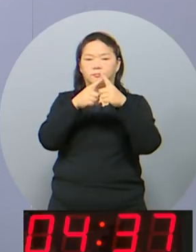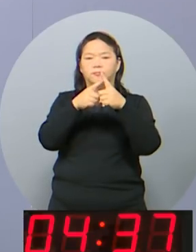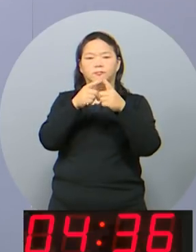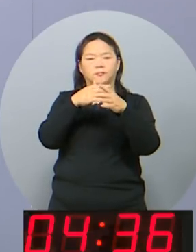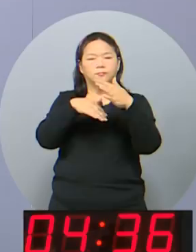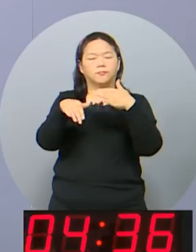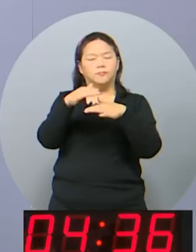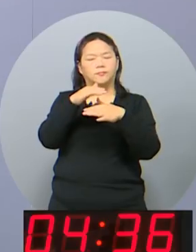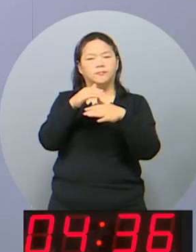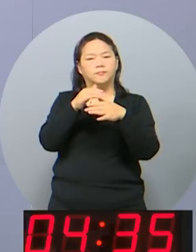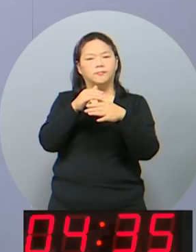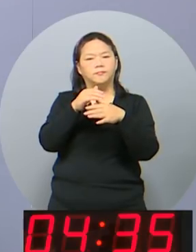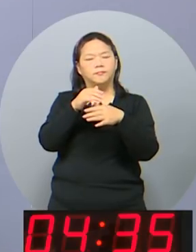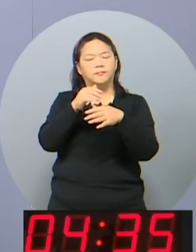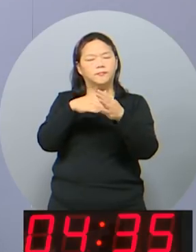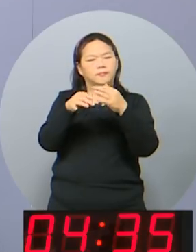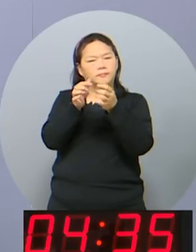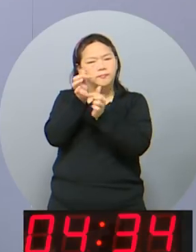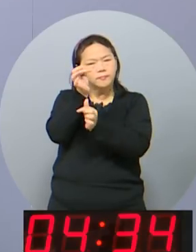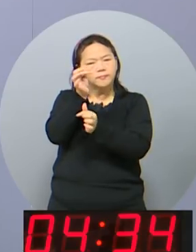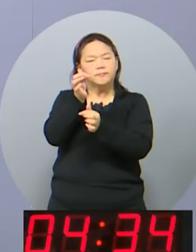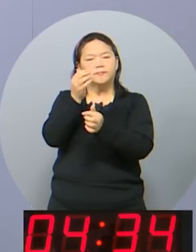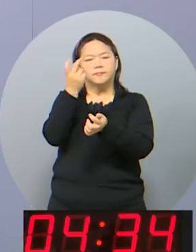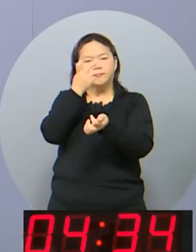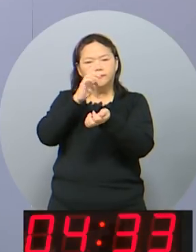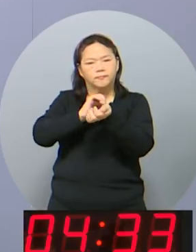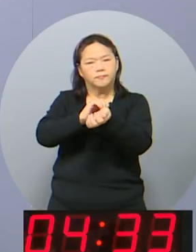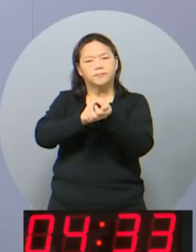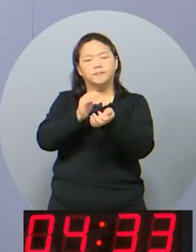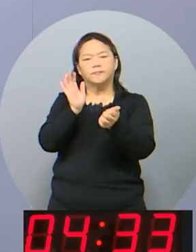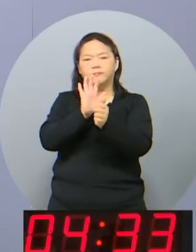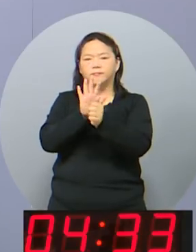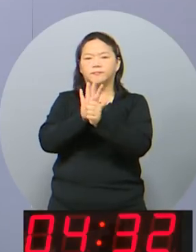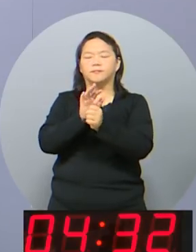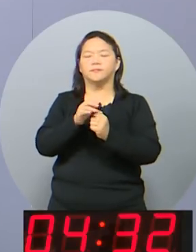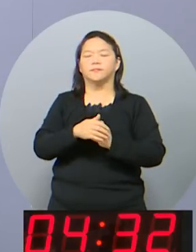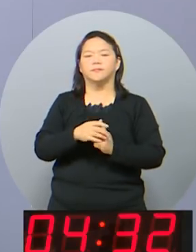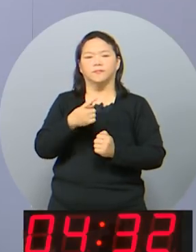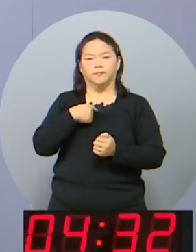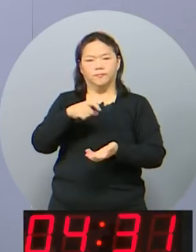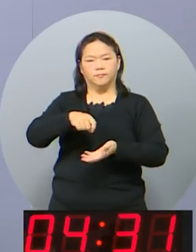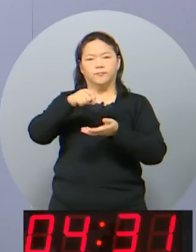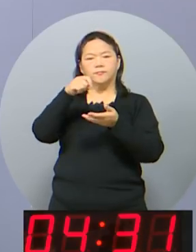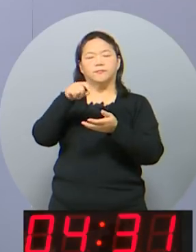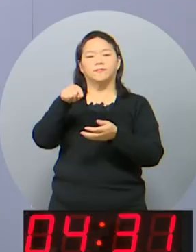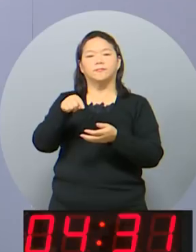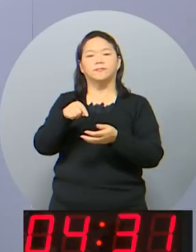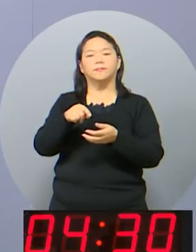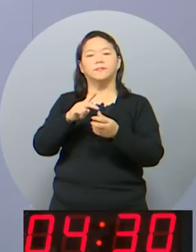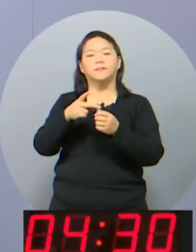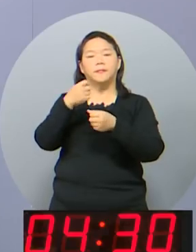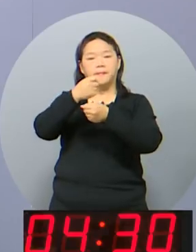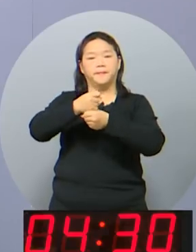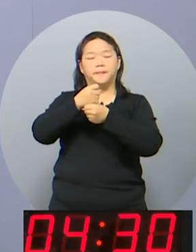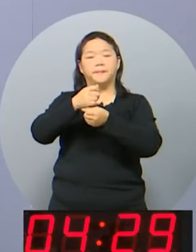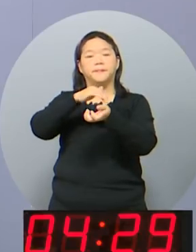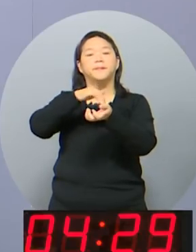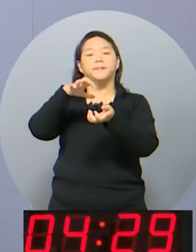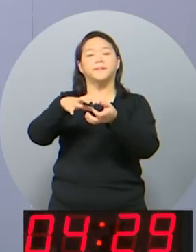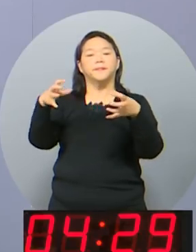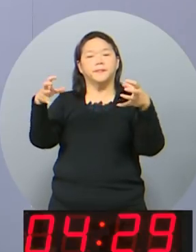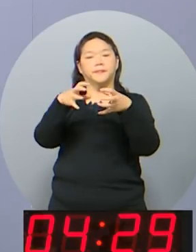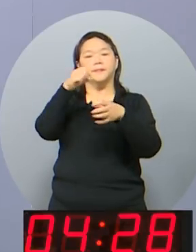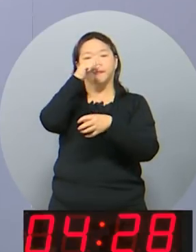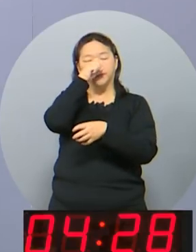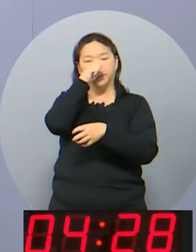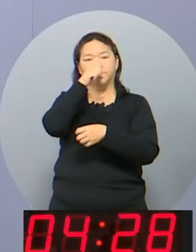更严密啊、更周详的啊这个医疗的照护。所以呢，我也提出了这些跟马街共好的医疗资源的模